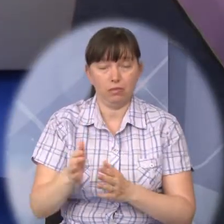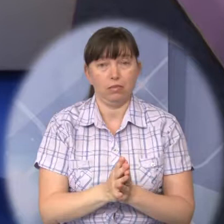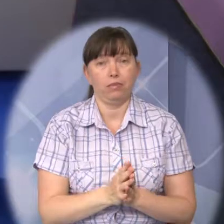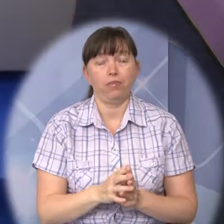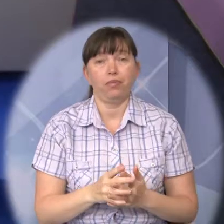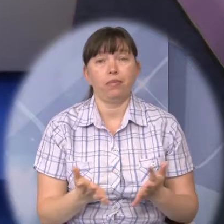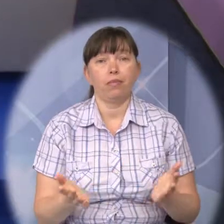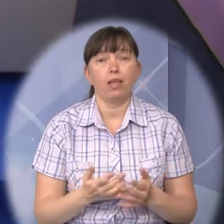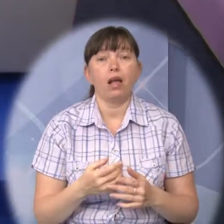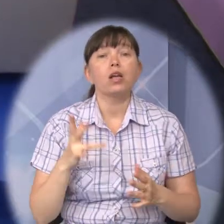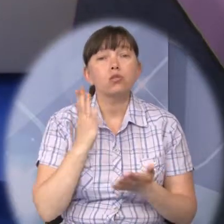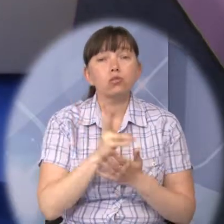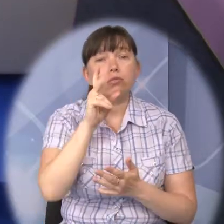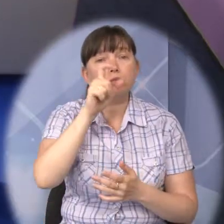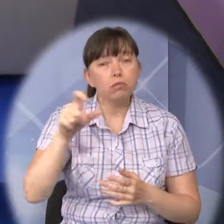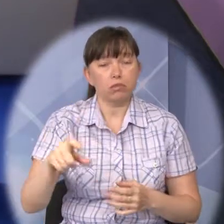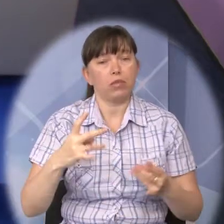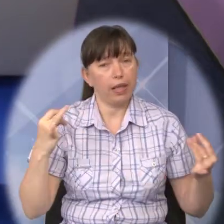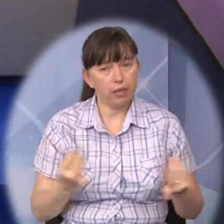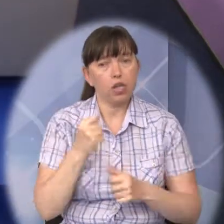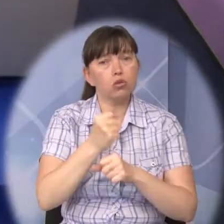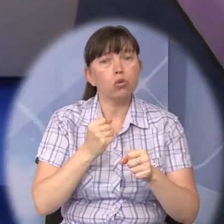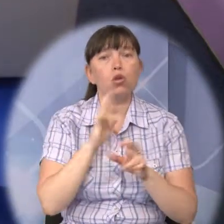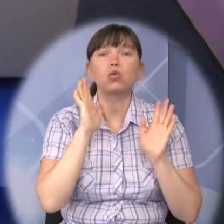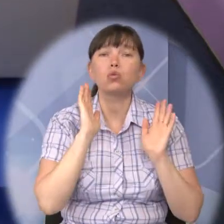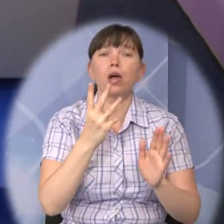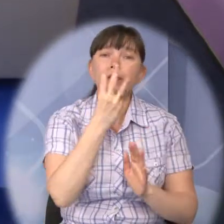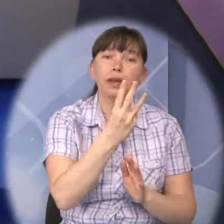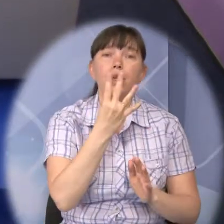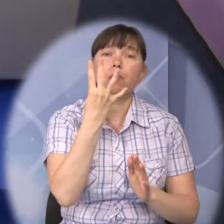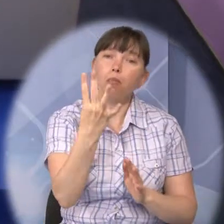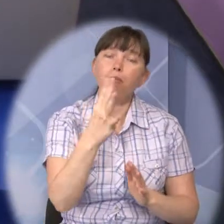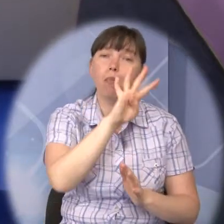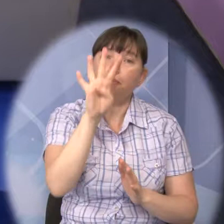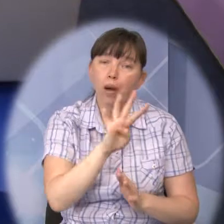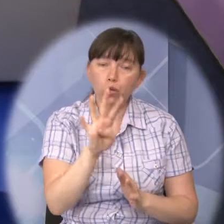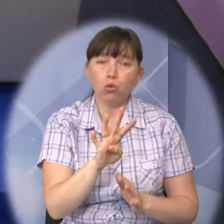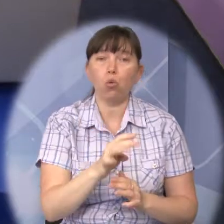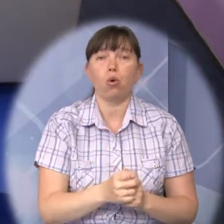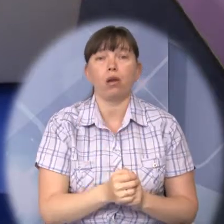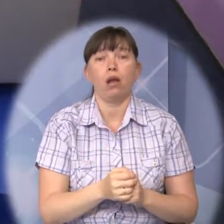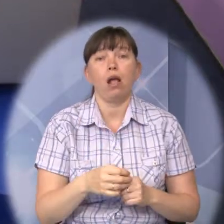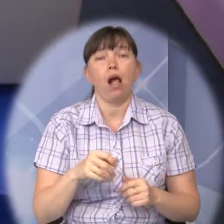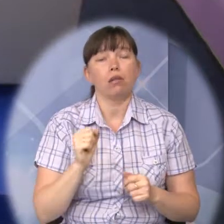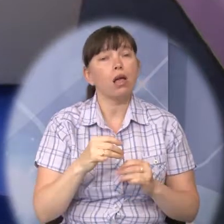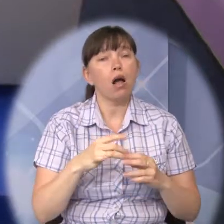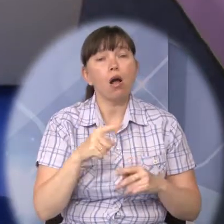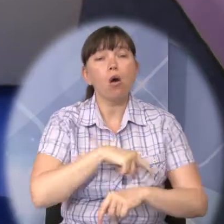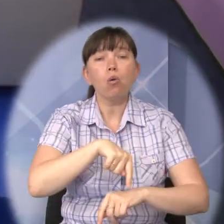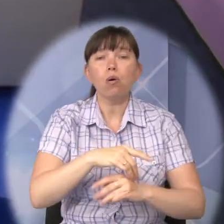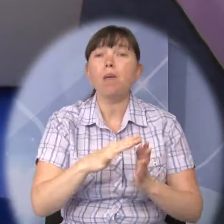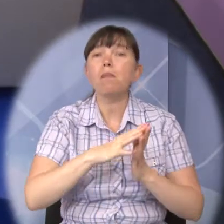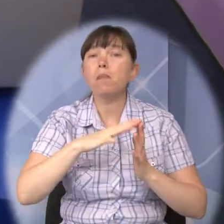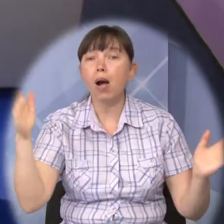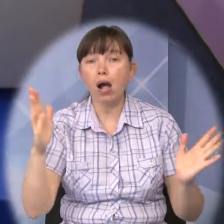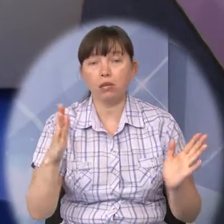sunt asistente care sunt interesate să lucreze doar 3, 4, 5 ore, dar numărul de ore maxim pe care poate